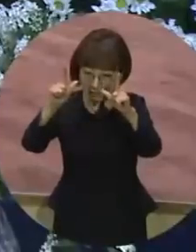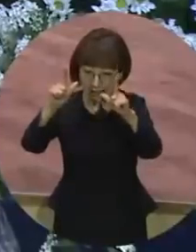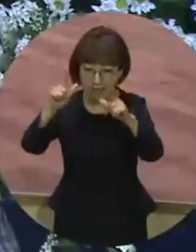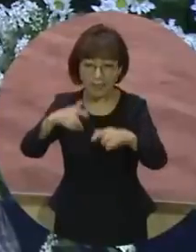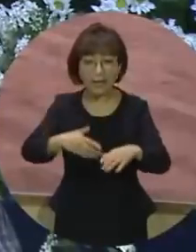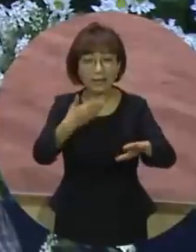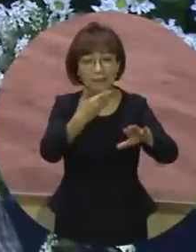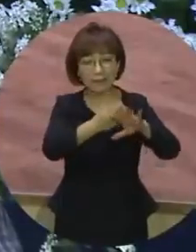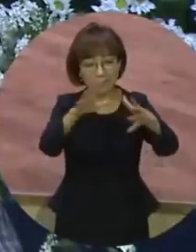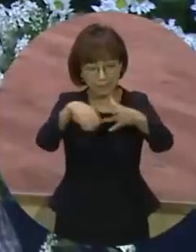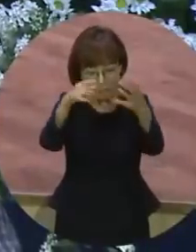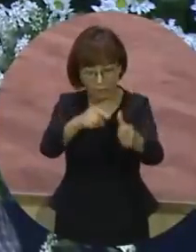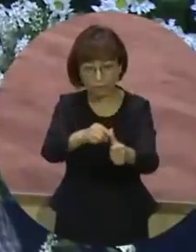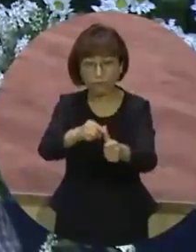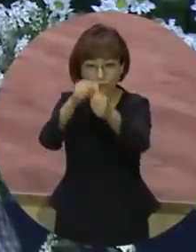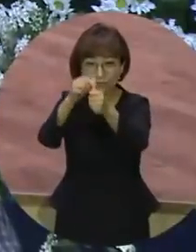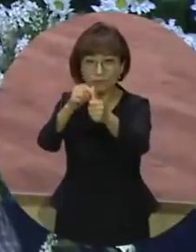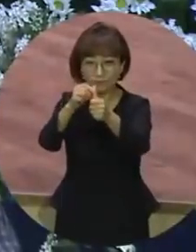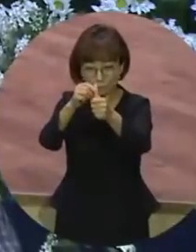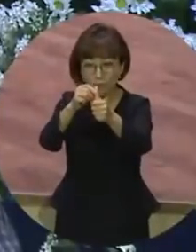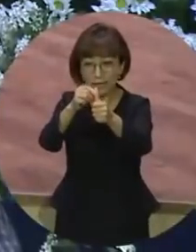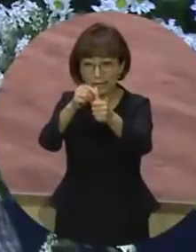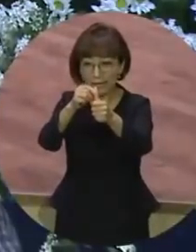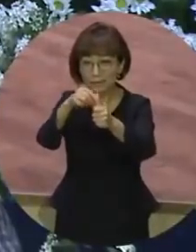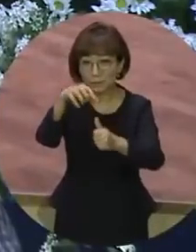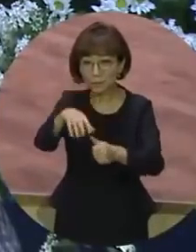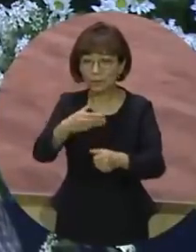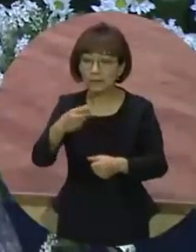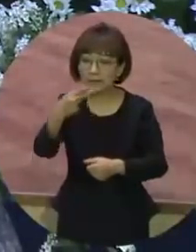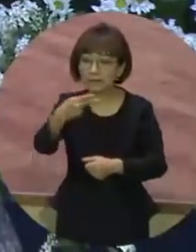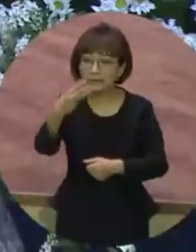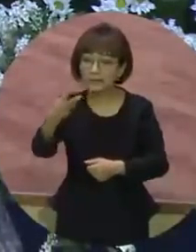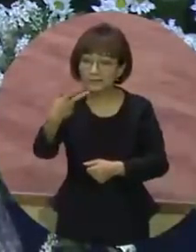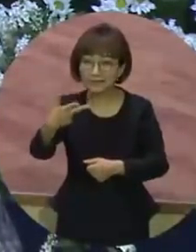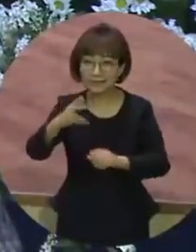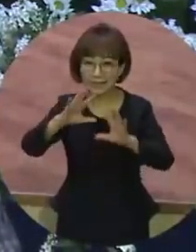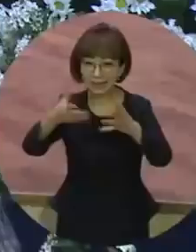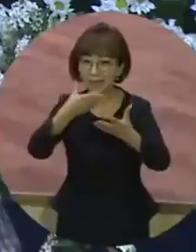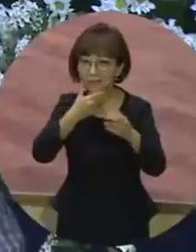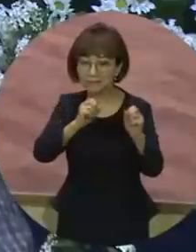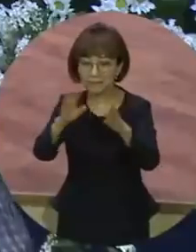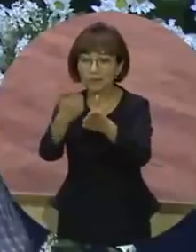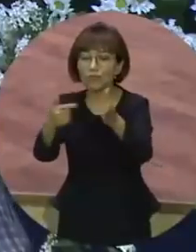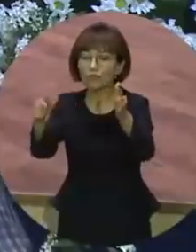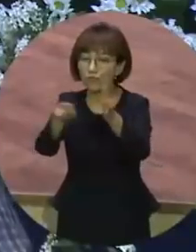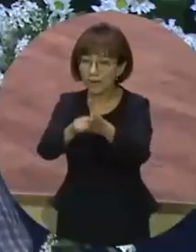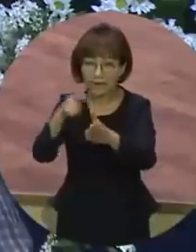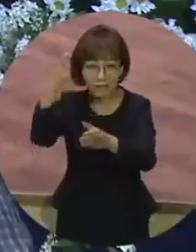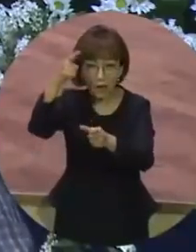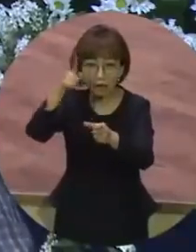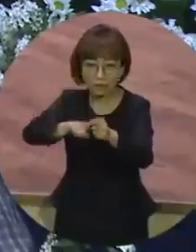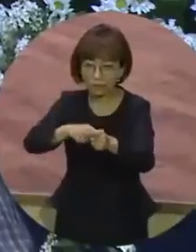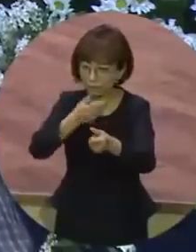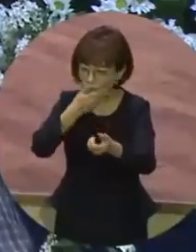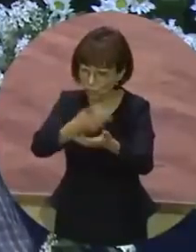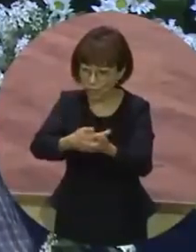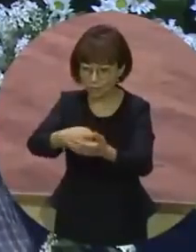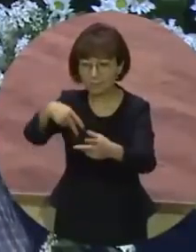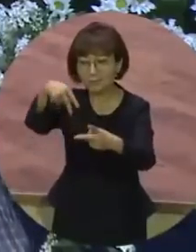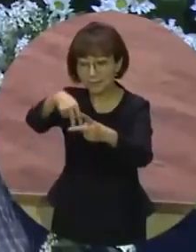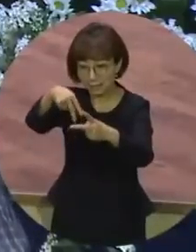세워지는 현장 이곳이 2-3주 나라 복음화의 영적 센터다. 이거 하고 가는 거예요